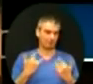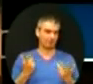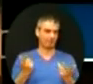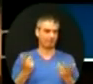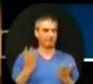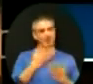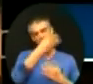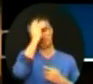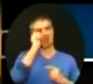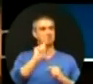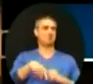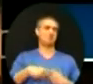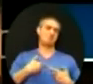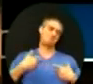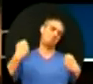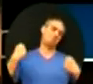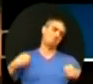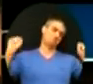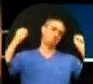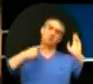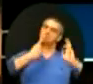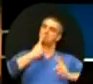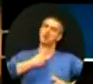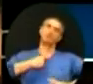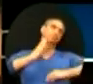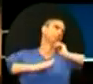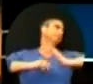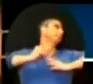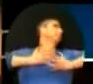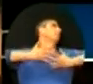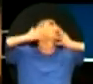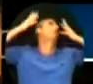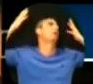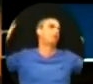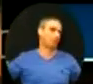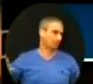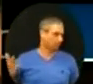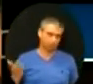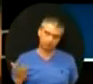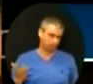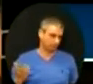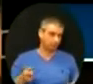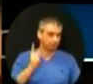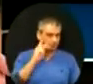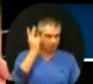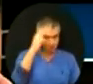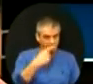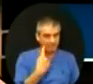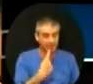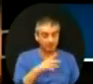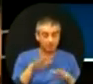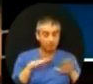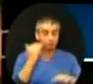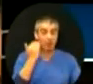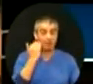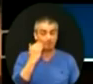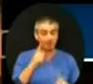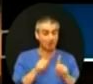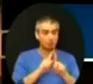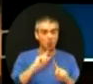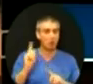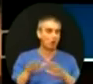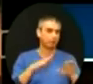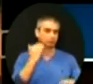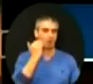הגיע, אנחנו נבנה מהפרט ועד החידקל וכן הלאה וכן הלאה. צריך להבין שממשל אמריקאי, כמו כל